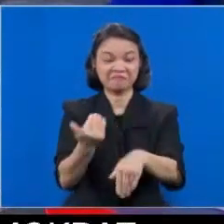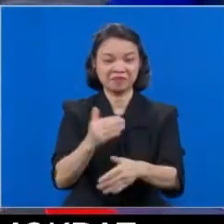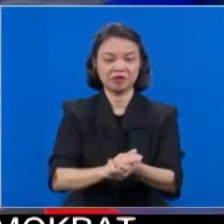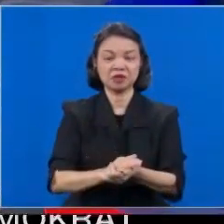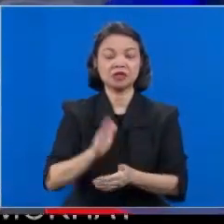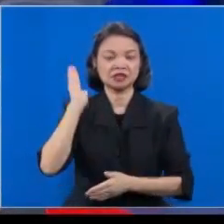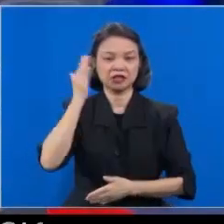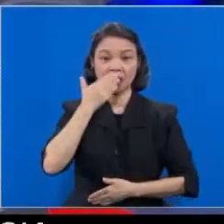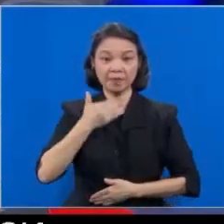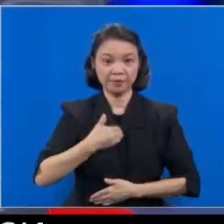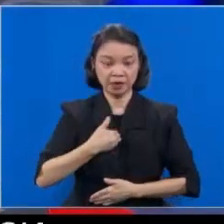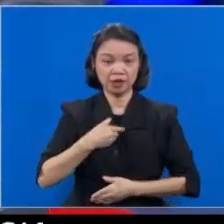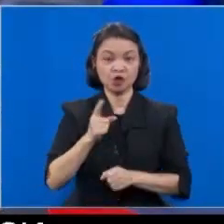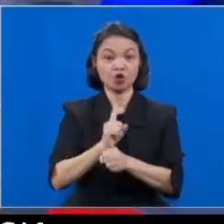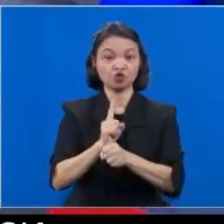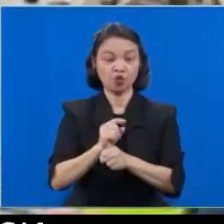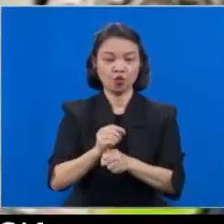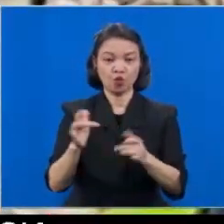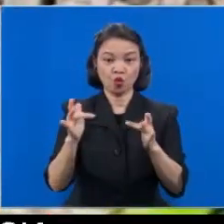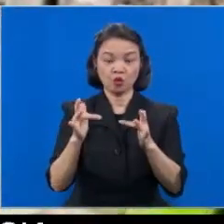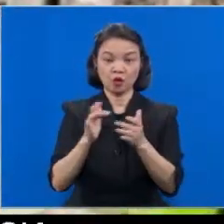pencurian ke media sosial.